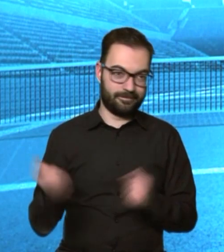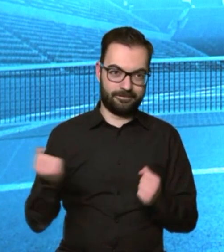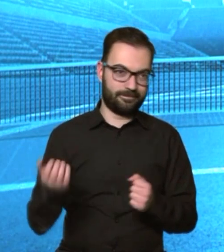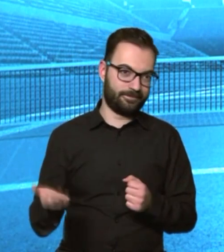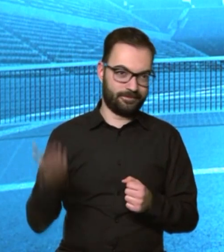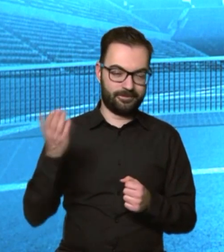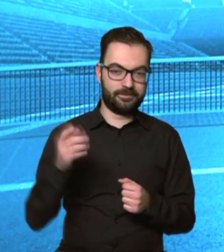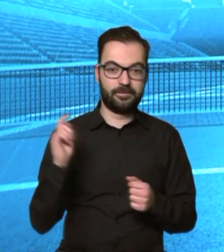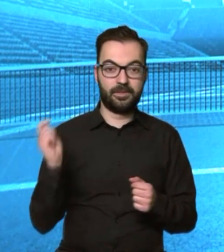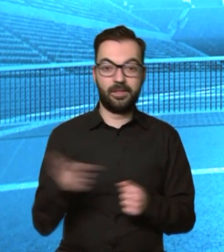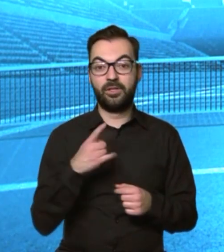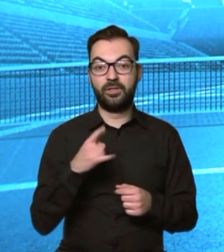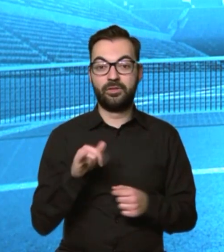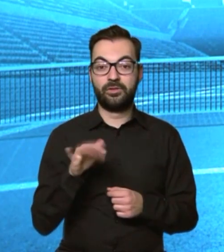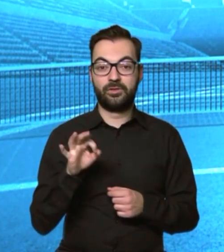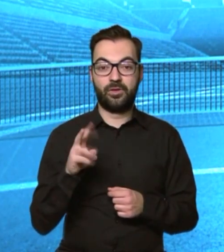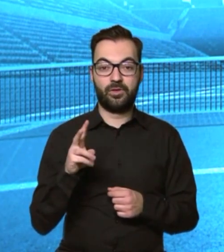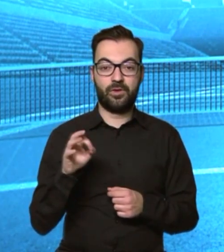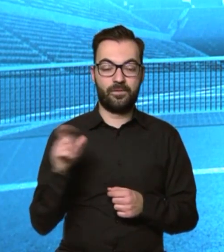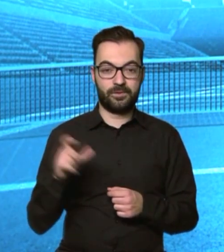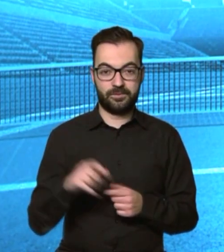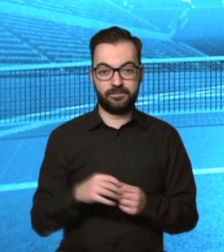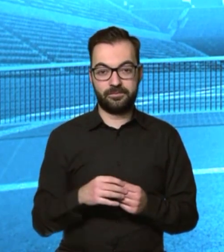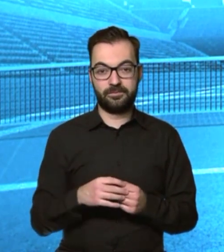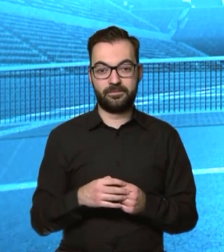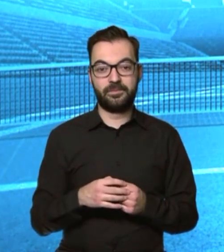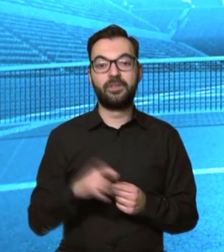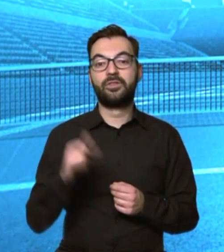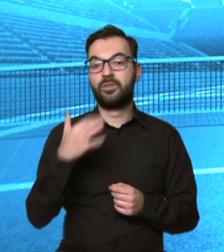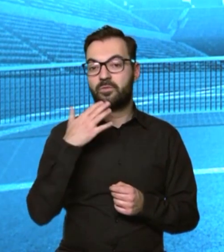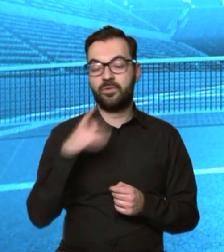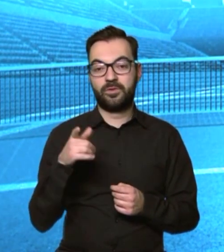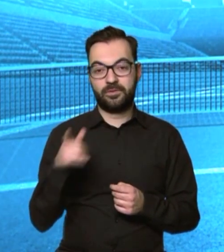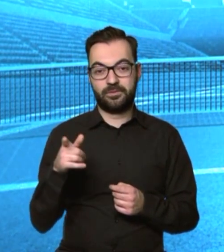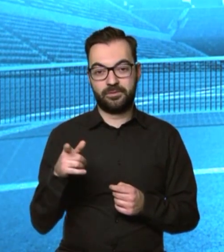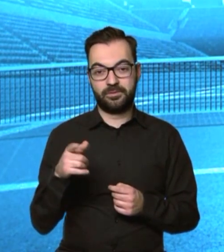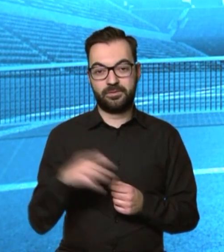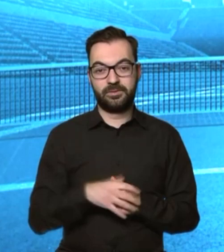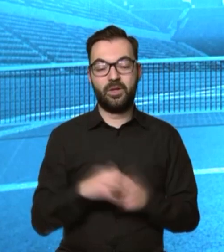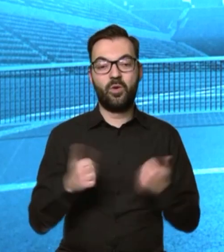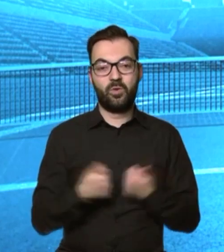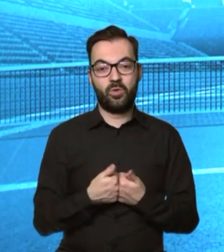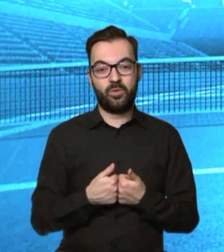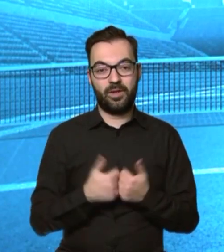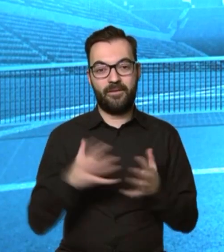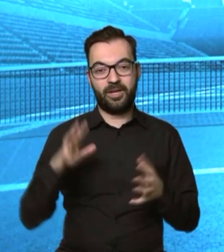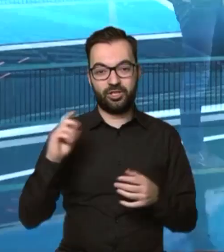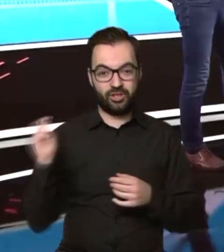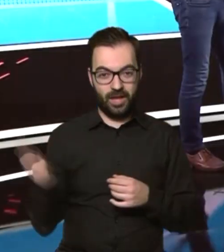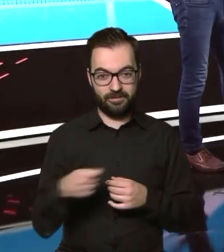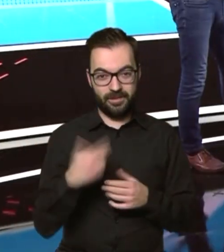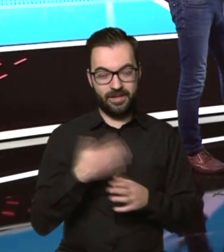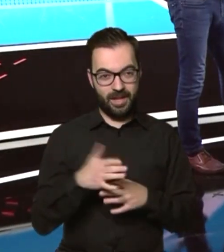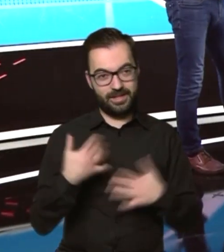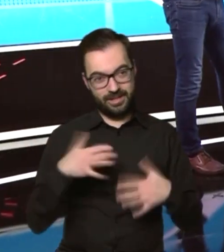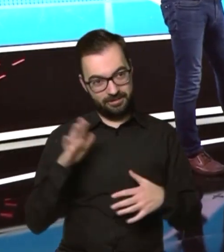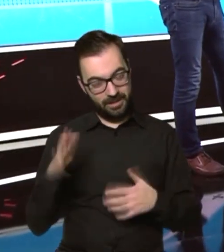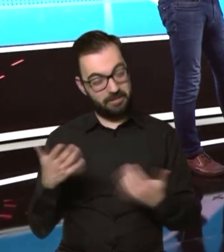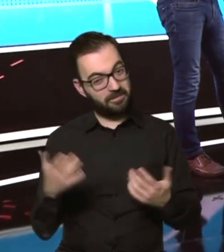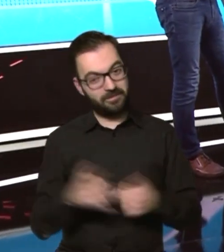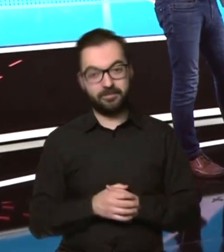wykonaniu Serba Nowaka Dżokowicza, posłuchajmy, co powiedział o występach w turniejach wielkoszlemowych i czy nadal towarzyszy mu jakiś stres.